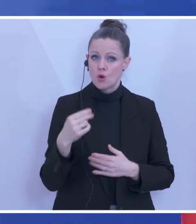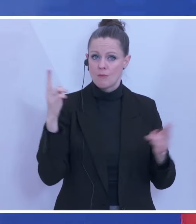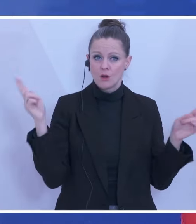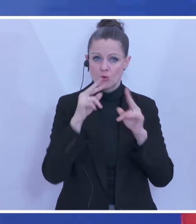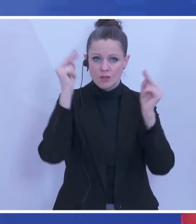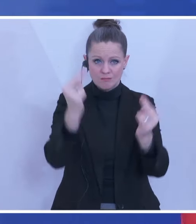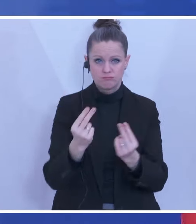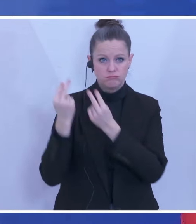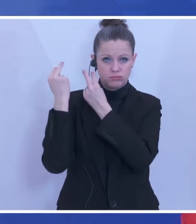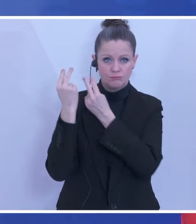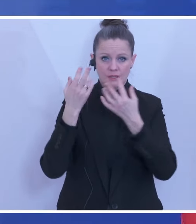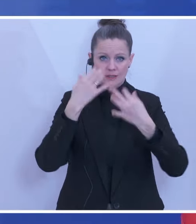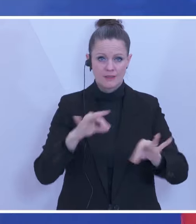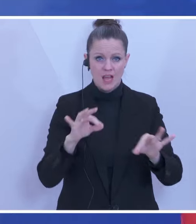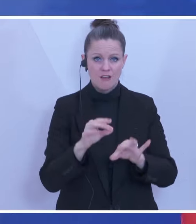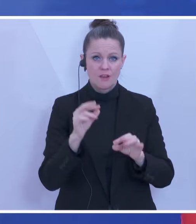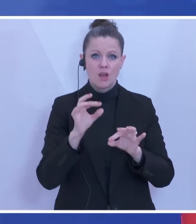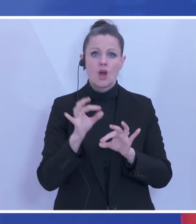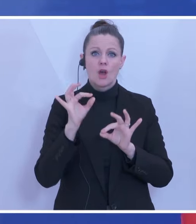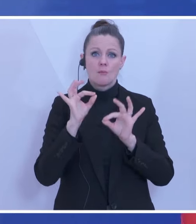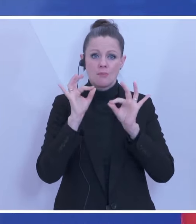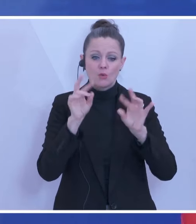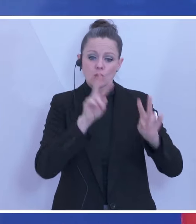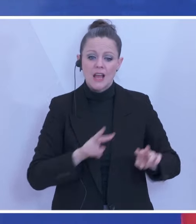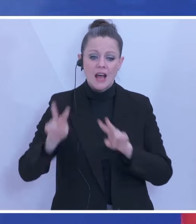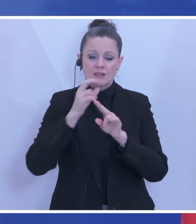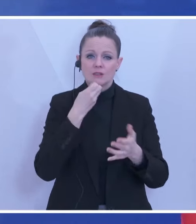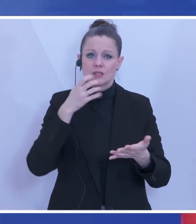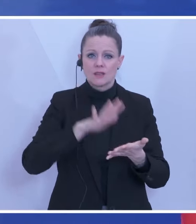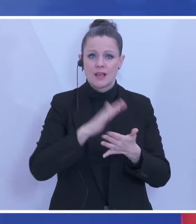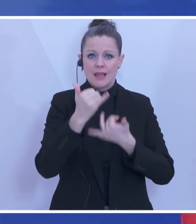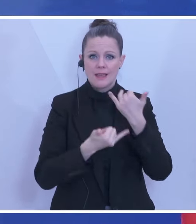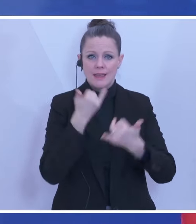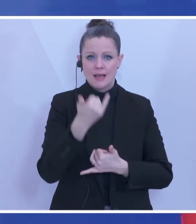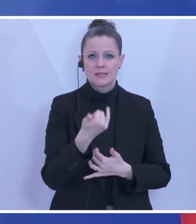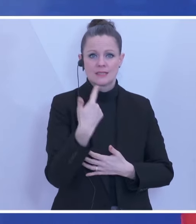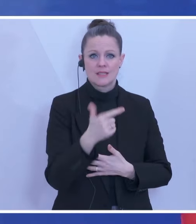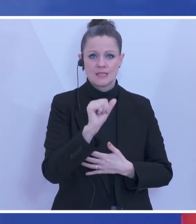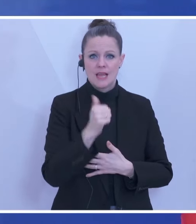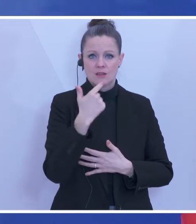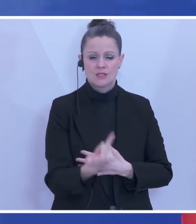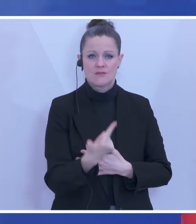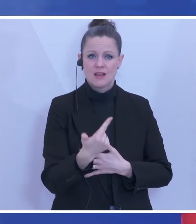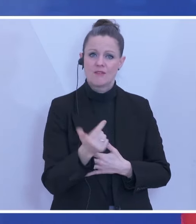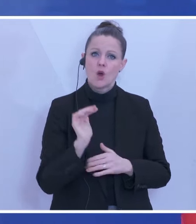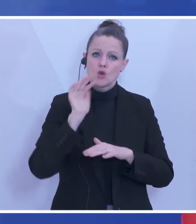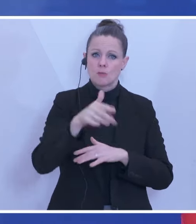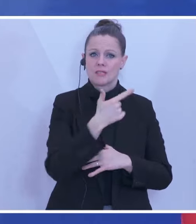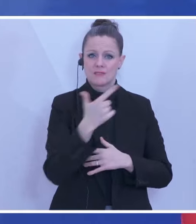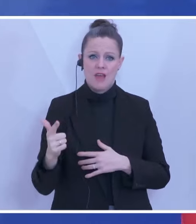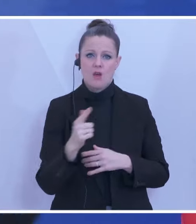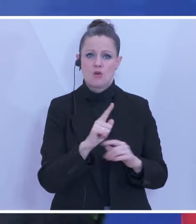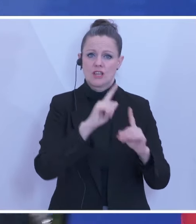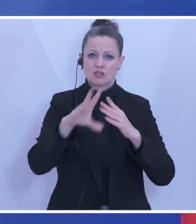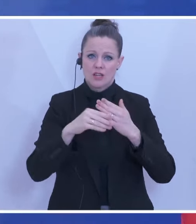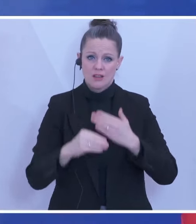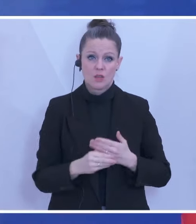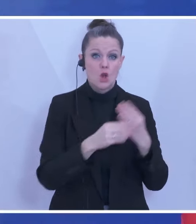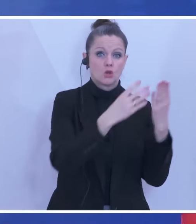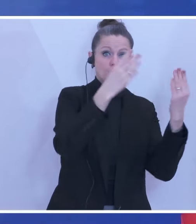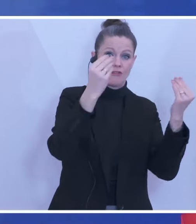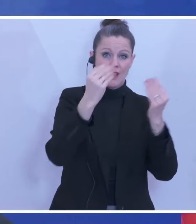zurückblicken, der Begutachtungsentwurf aus dem Jahr 2021 hat über 200 Stellungnahmen eingebracht. Den einen war es viel zu wenig, den